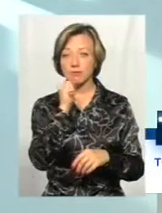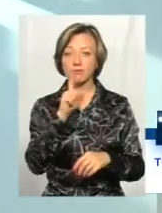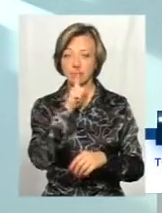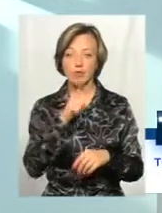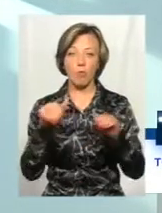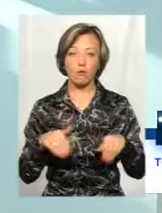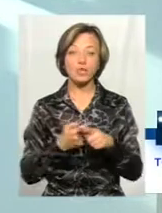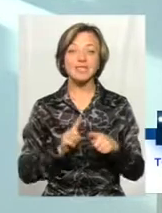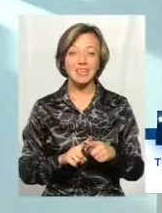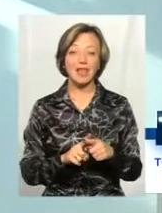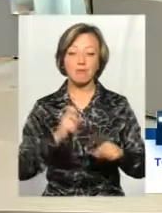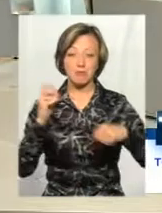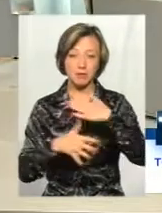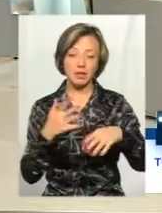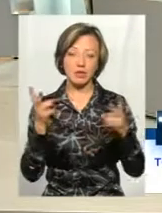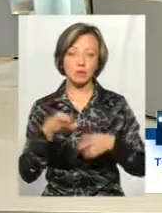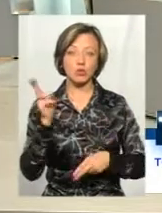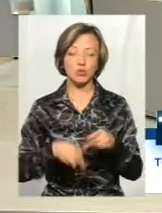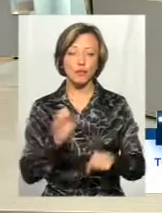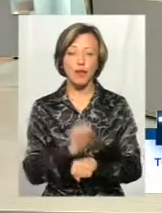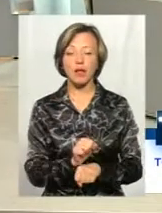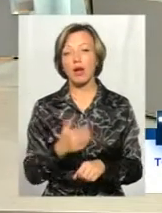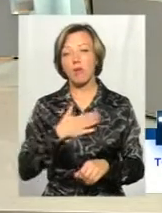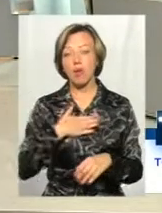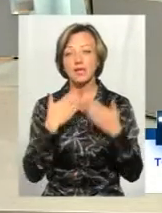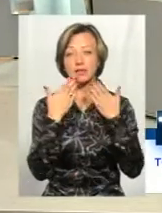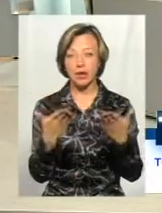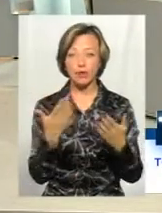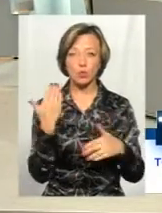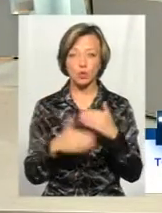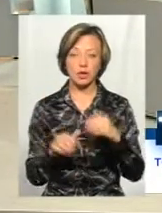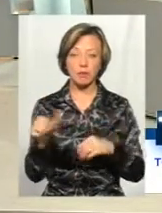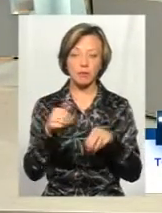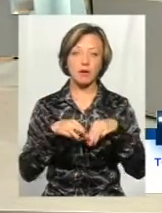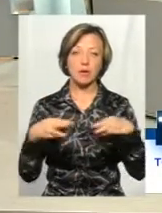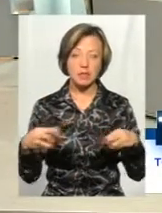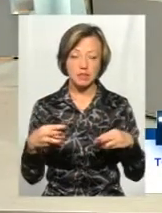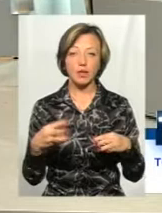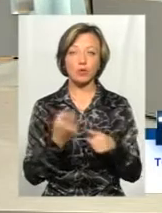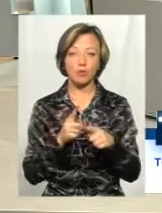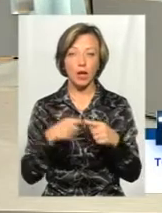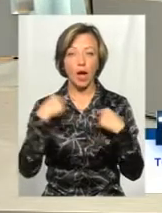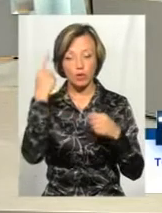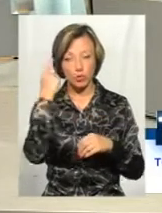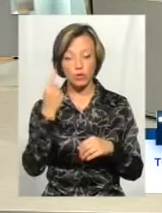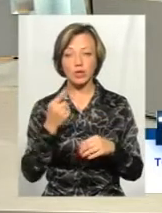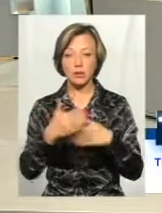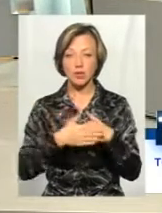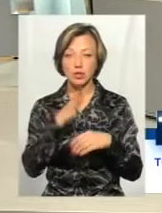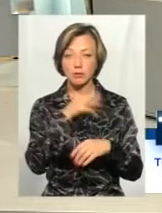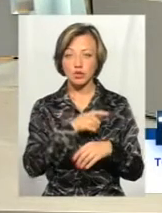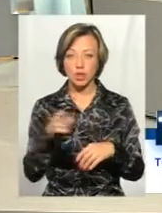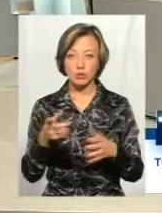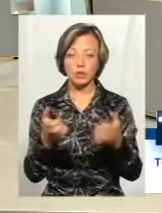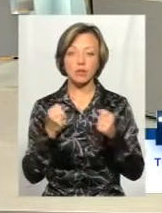Тому цей безпреділ треба просто зупиняти. І моє звернення вже пішло на прем'єр-міністра, тому я думаю, що найближчим часом